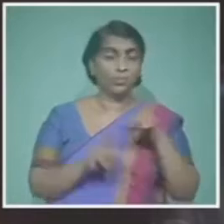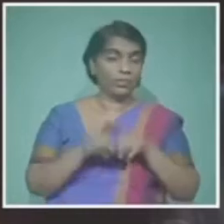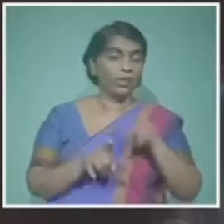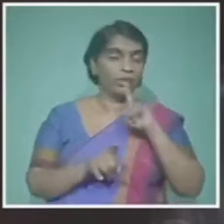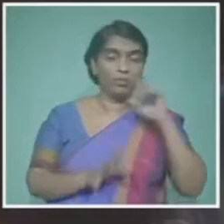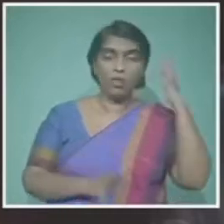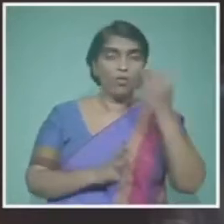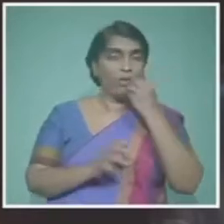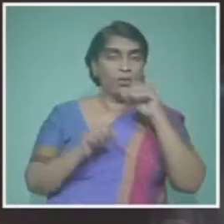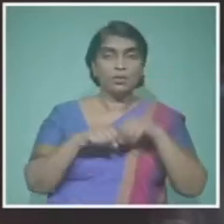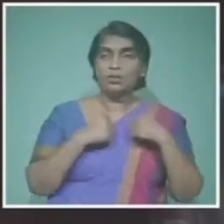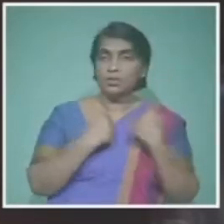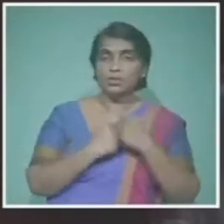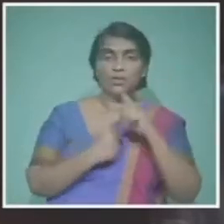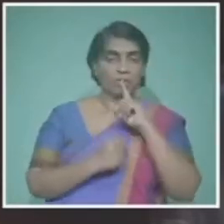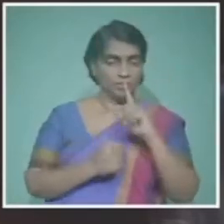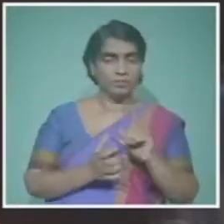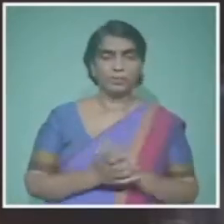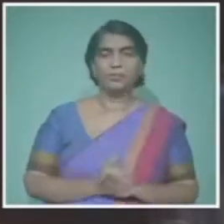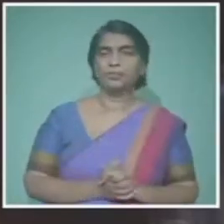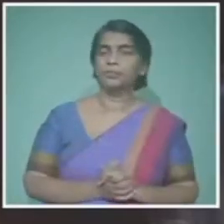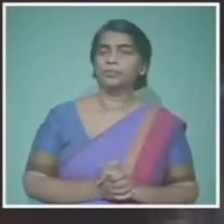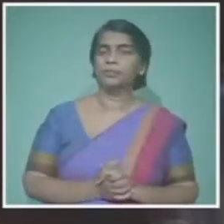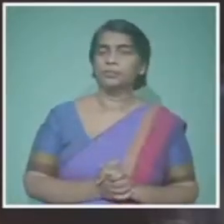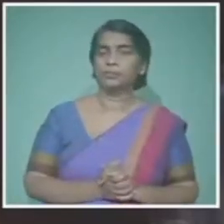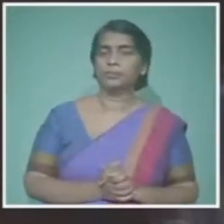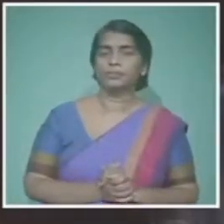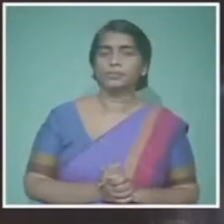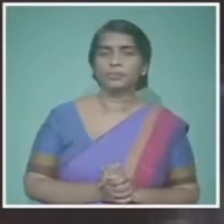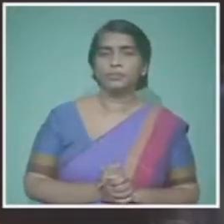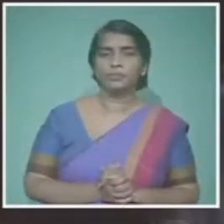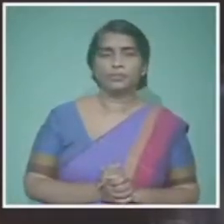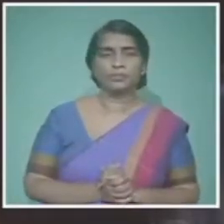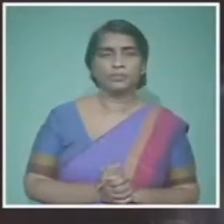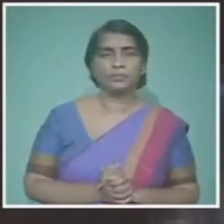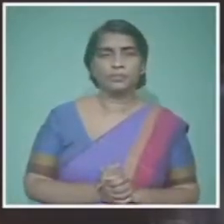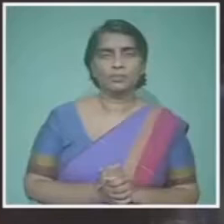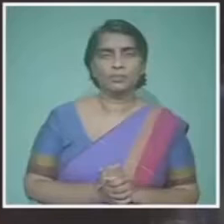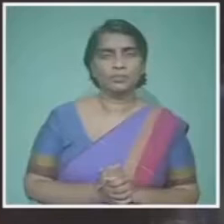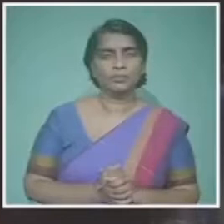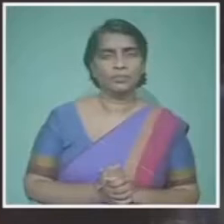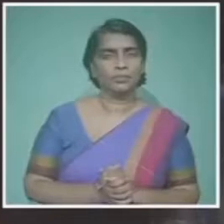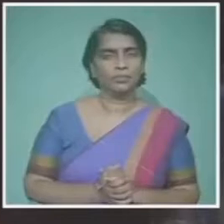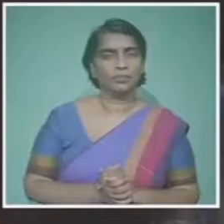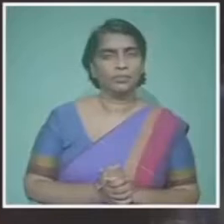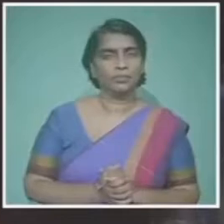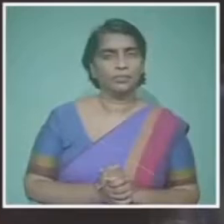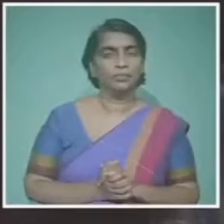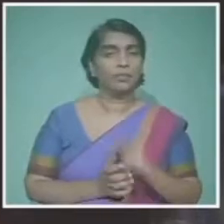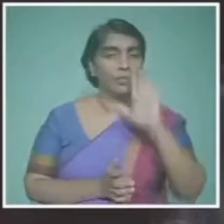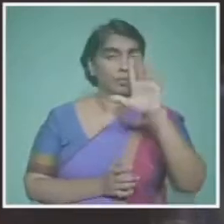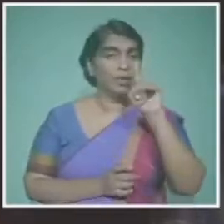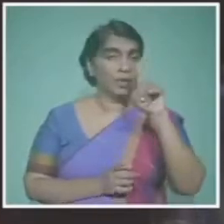කියනවා it's a sector across the highest level of food insecurity in the country at 51%